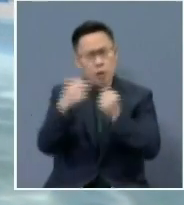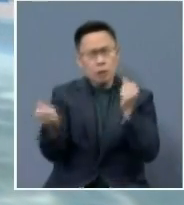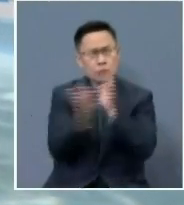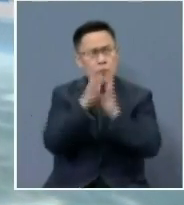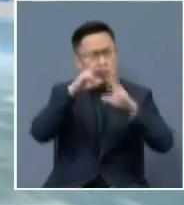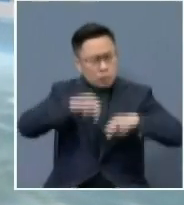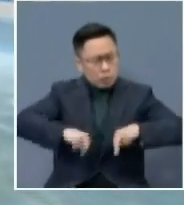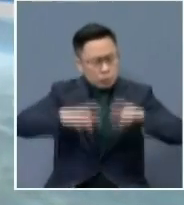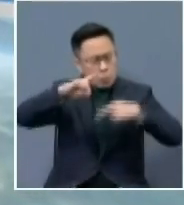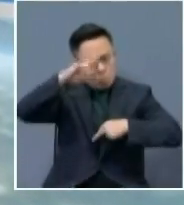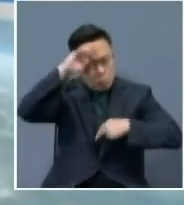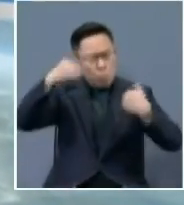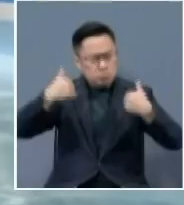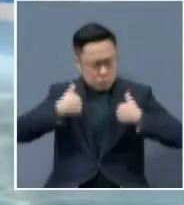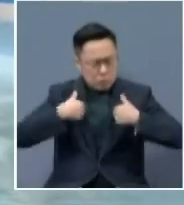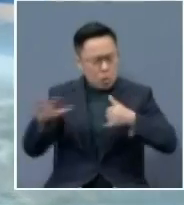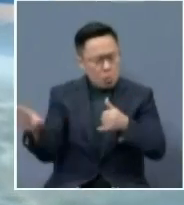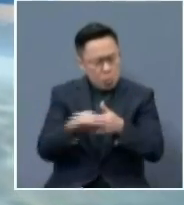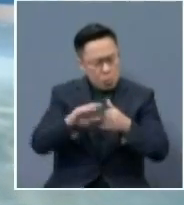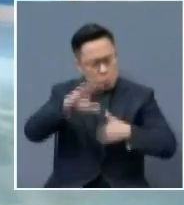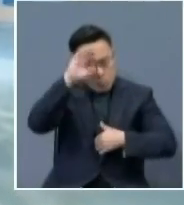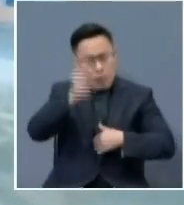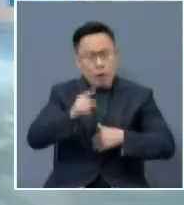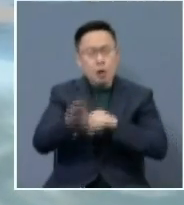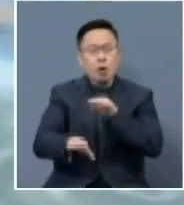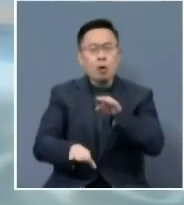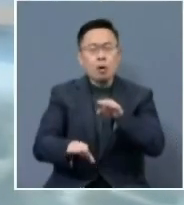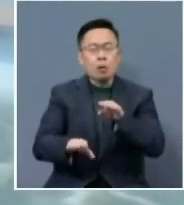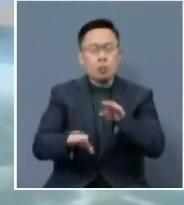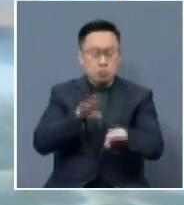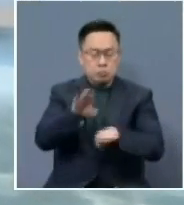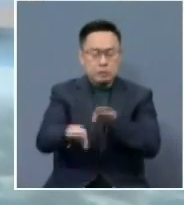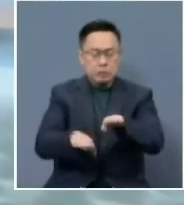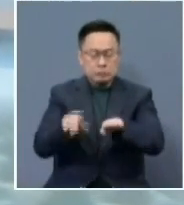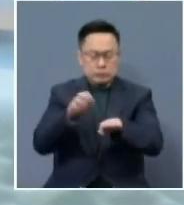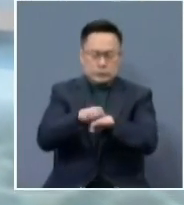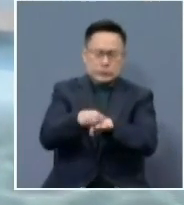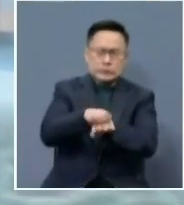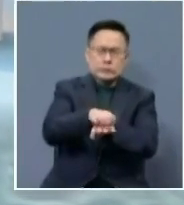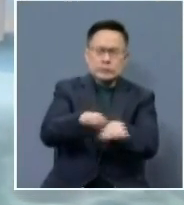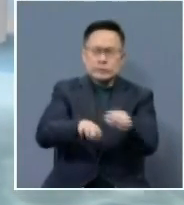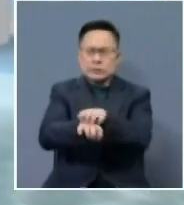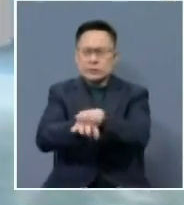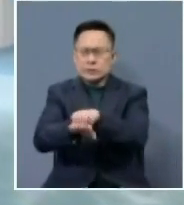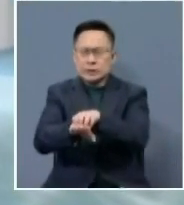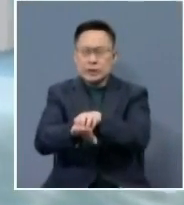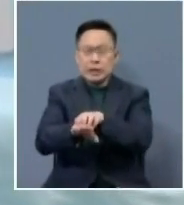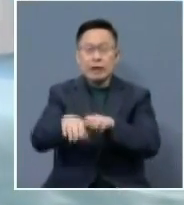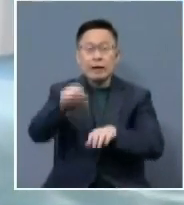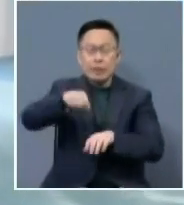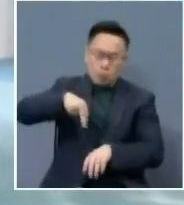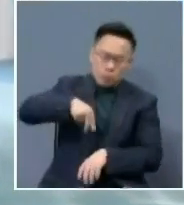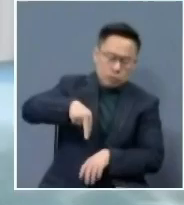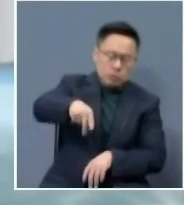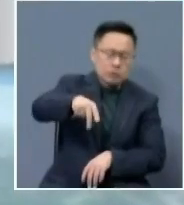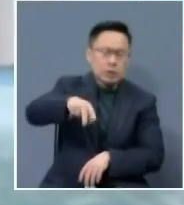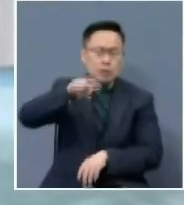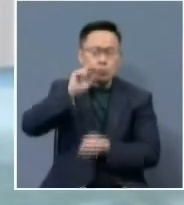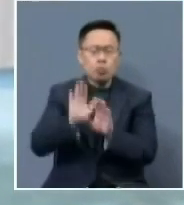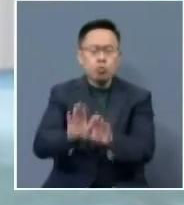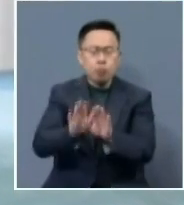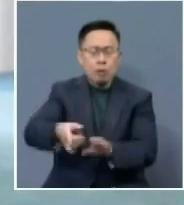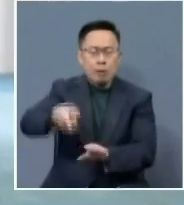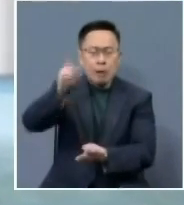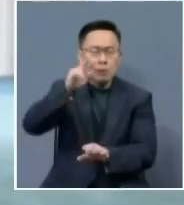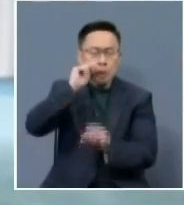ค่ะคุณผู้ชมต้องเตือนกันแล้วก็พบปล่อยก็คือโรคน้ำกัดเท้านั่นเองอารของโรคค่ะก็คือจะมีอาการผื่นคัน